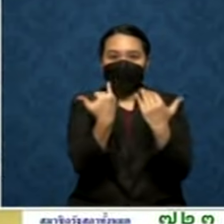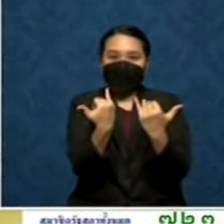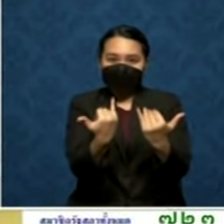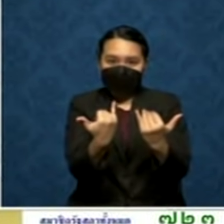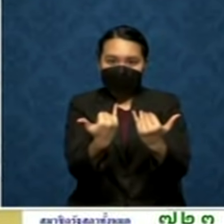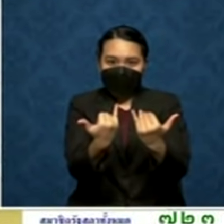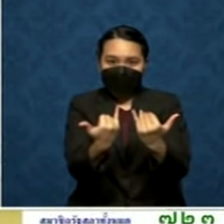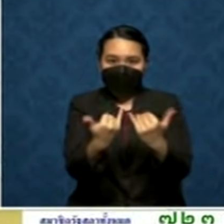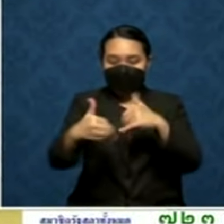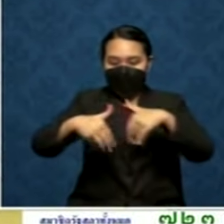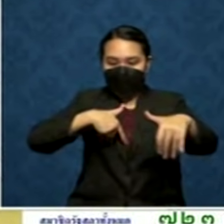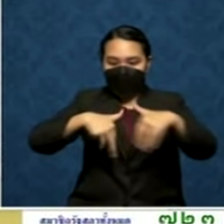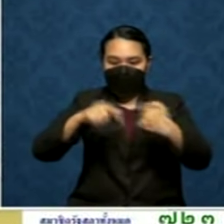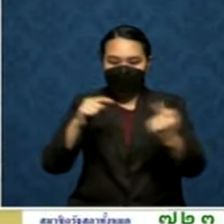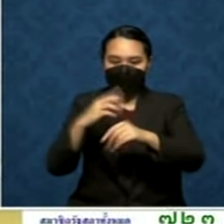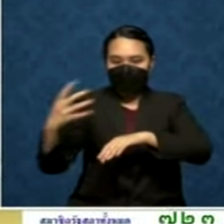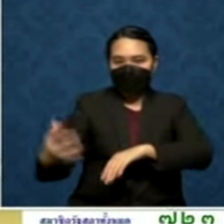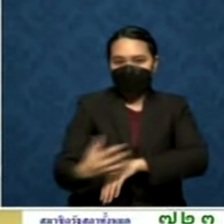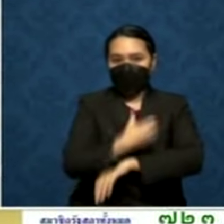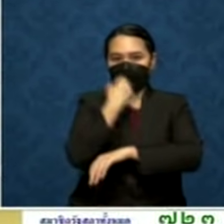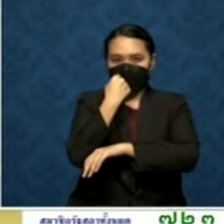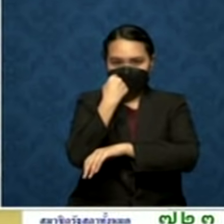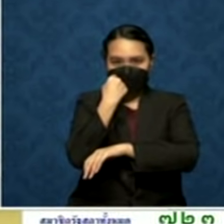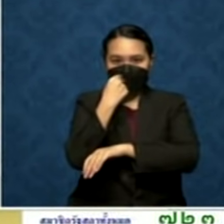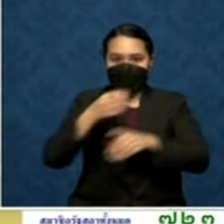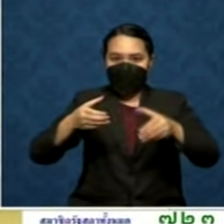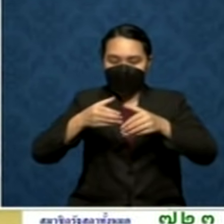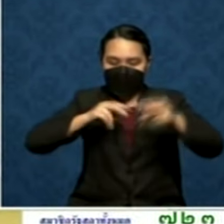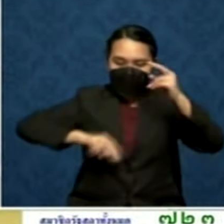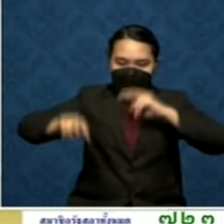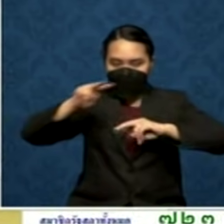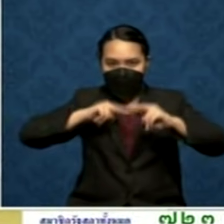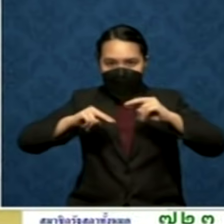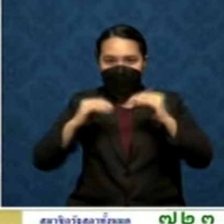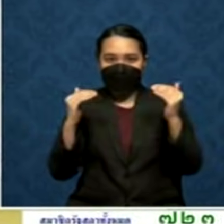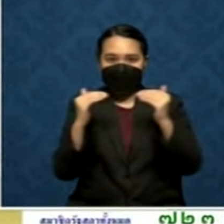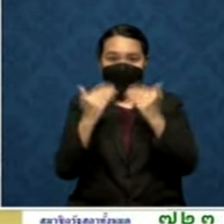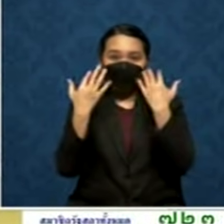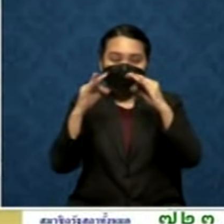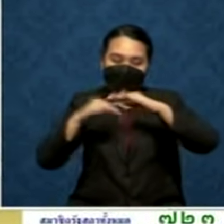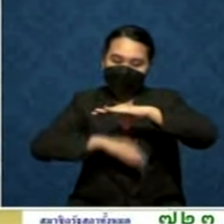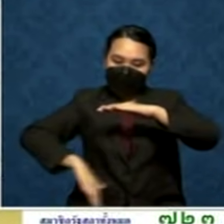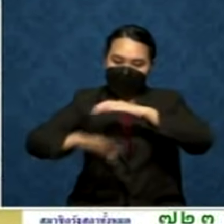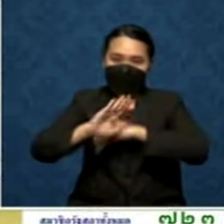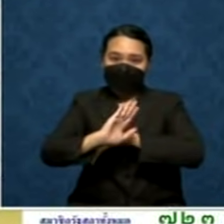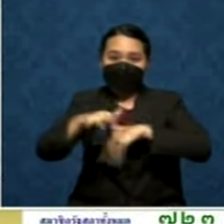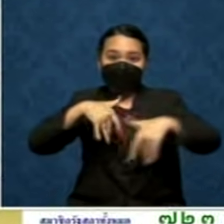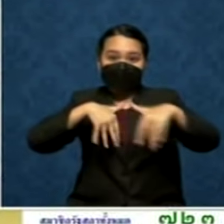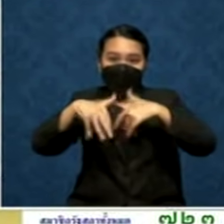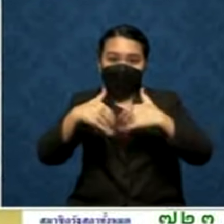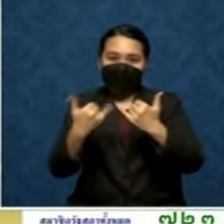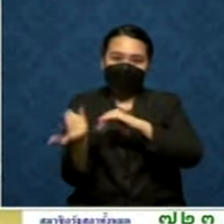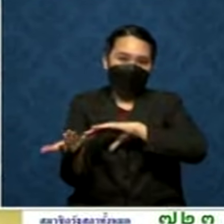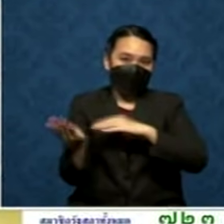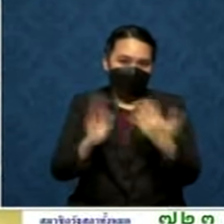เมืองถูกปกครองด้วยคณะรัฐประหารแม้ในยามที่สิทธิเสรีภาพขั้นพื้นฐานของพี่น้องประชาชนถูกทำลายลง